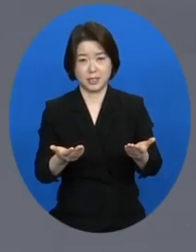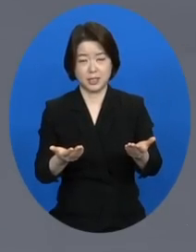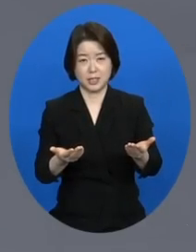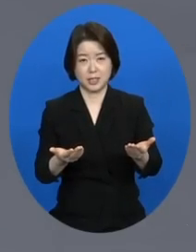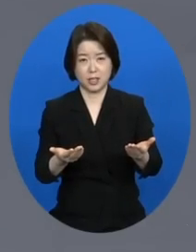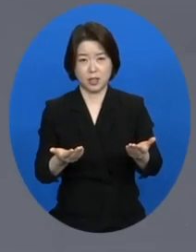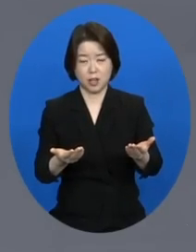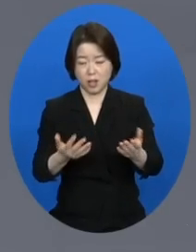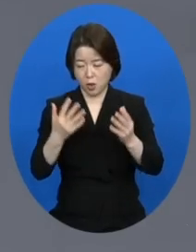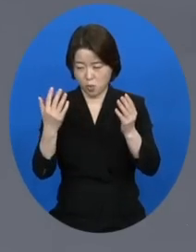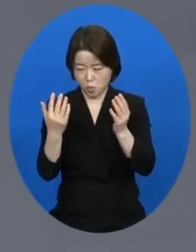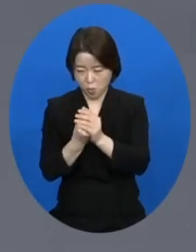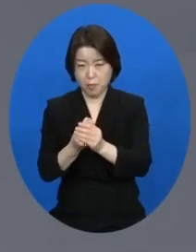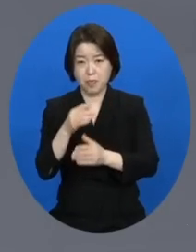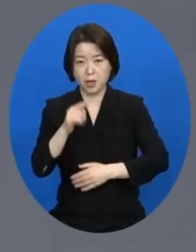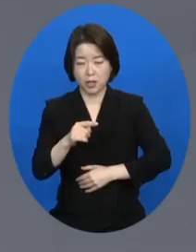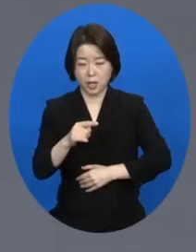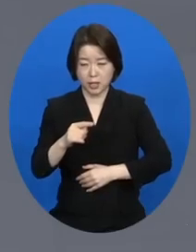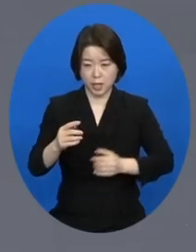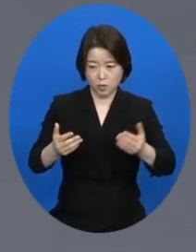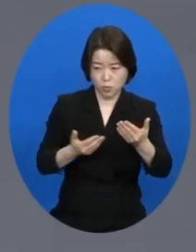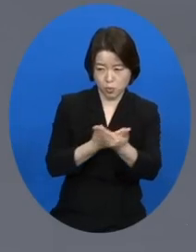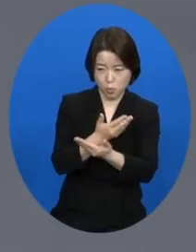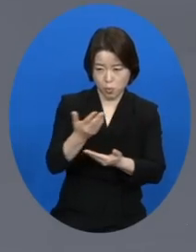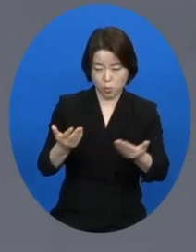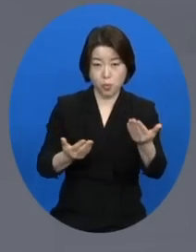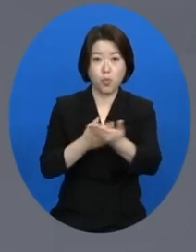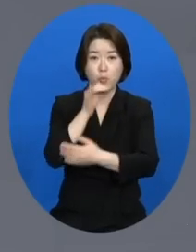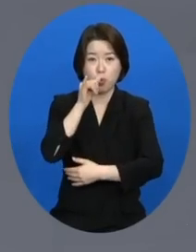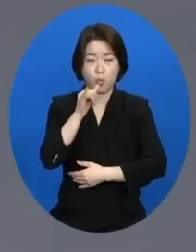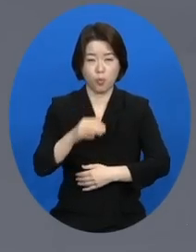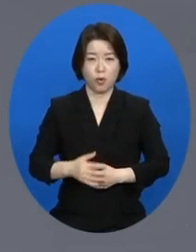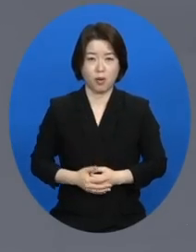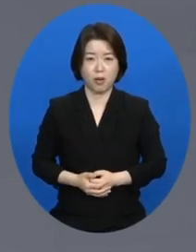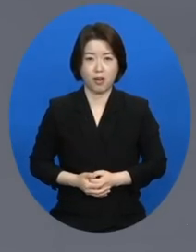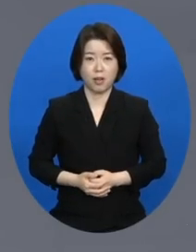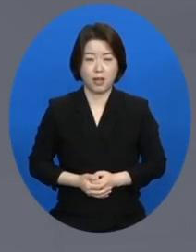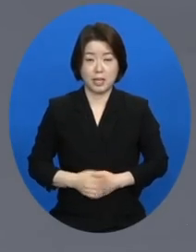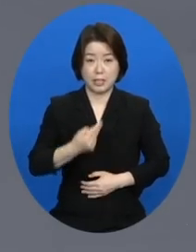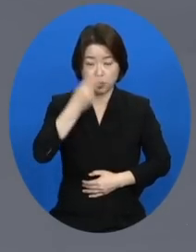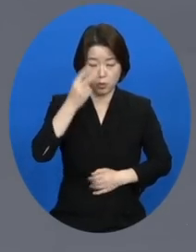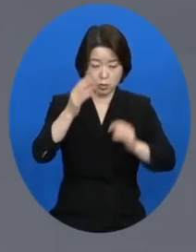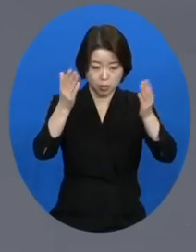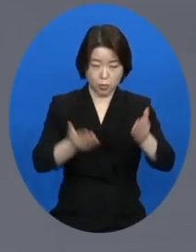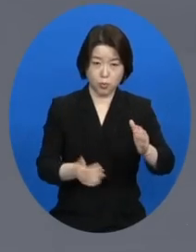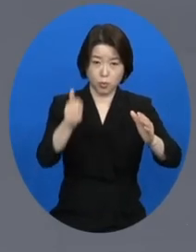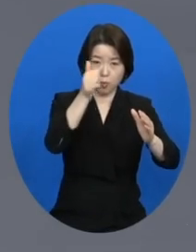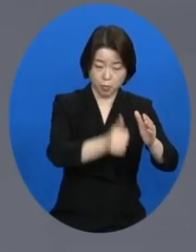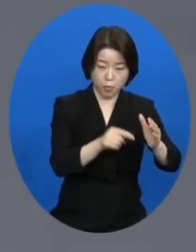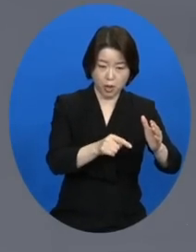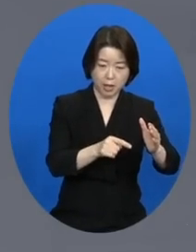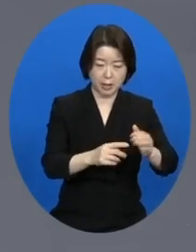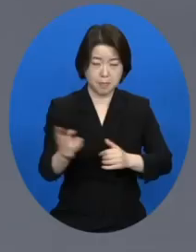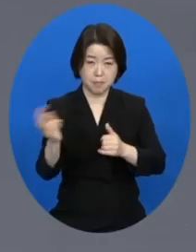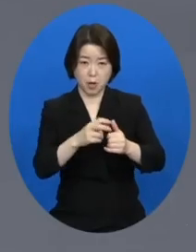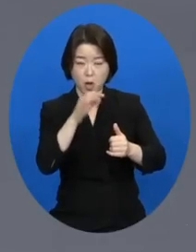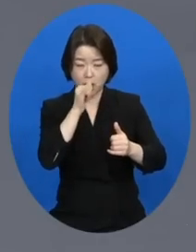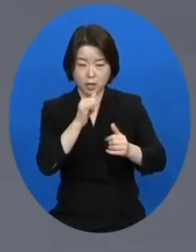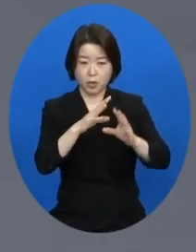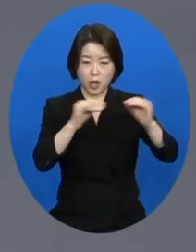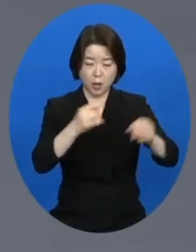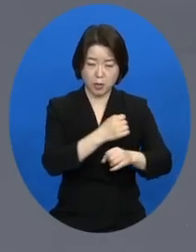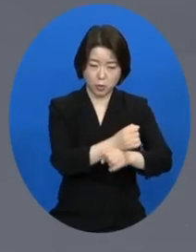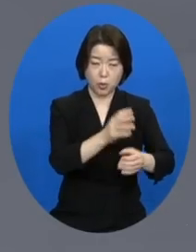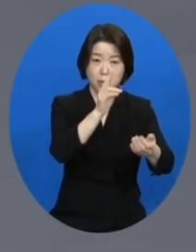일들과 완벽하게 조화를 이루고 있어요. 요셉은 구덩이에 던져졌고 배반을 당했고 애굽의 노예로